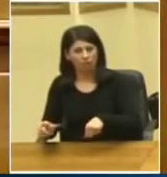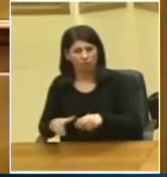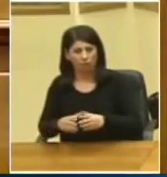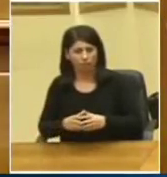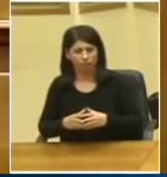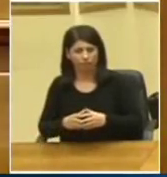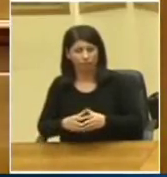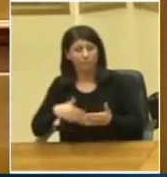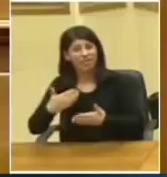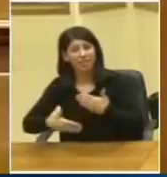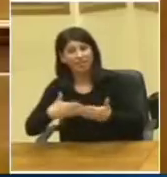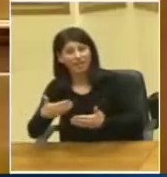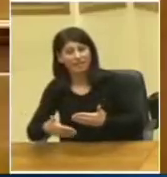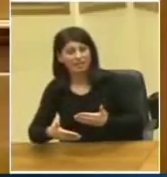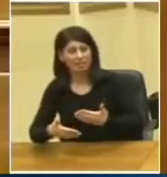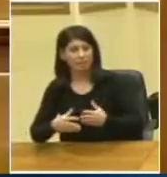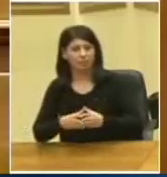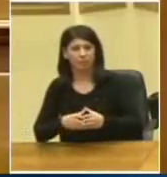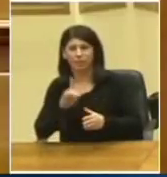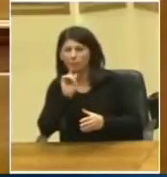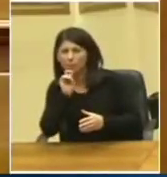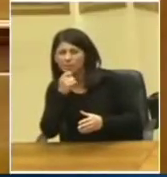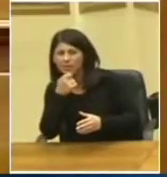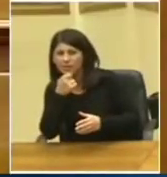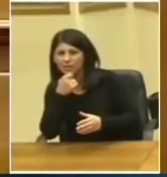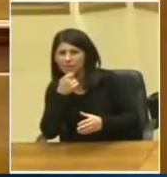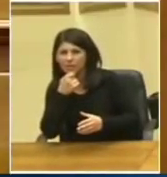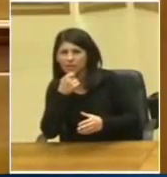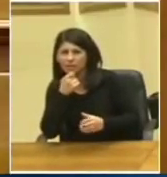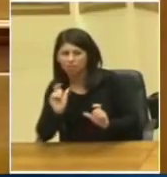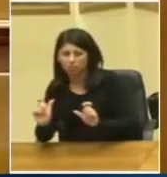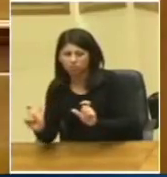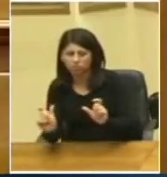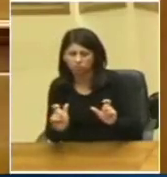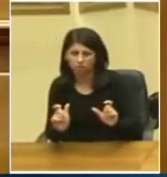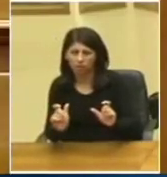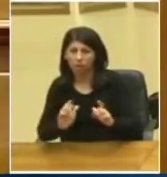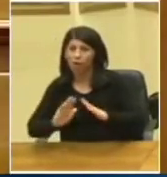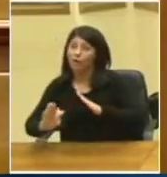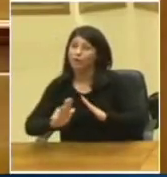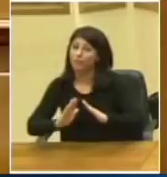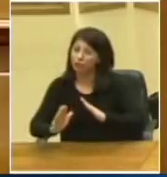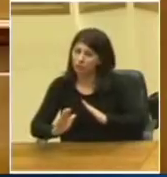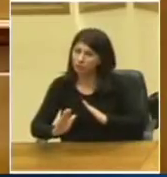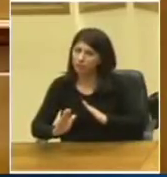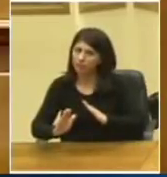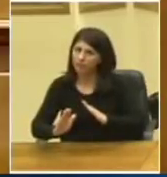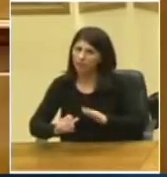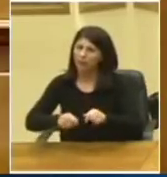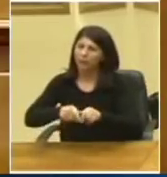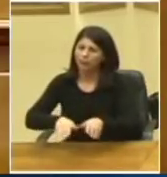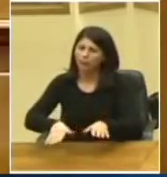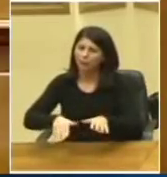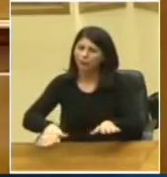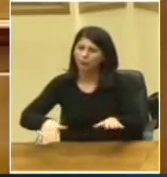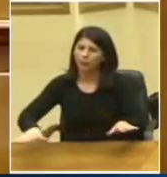με διαδικασίες μυστικές και περιφρουρημένες είχαν φροντίσει να διαδίδουν στο ελληνικό λαό